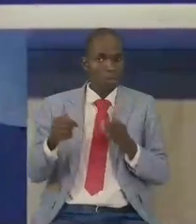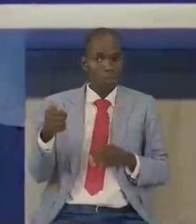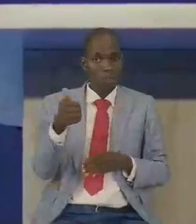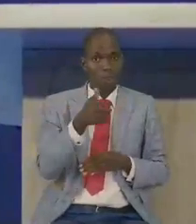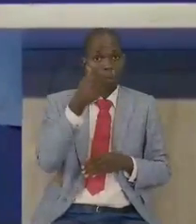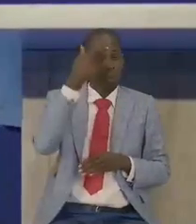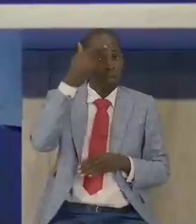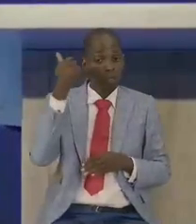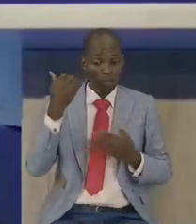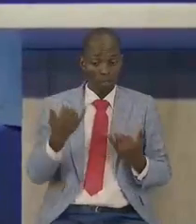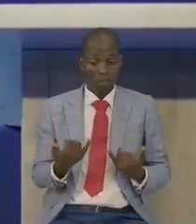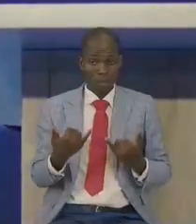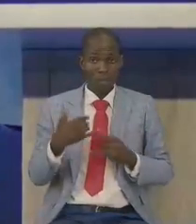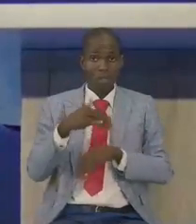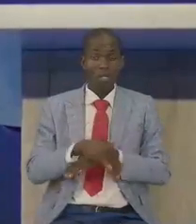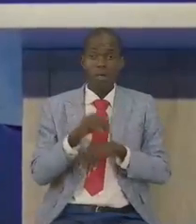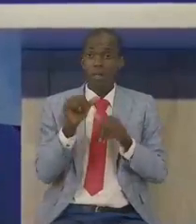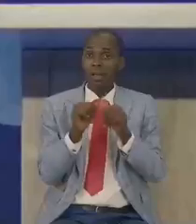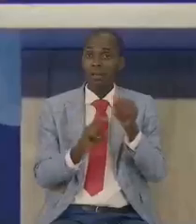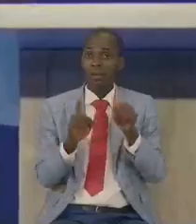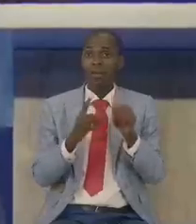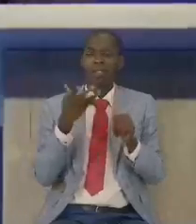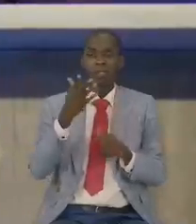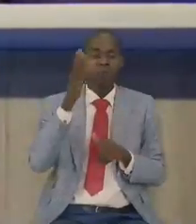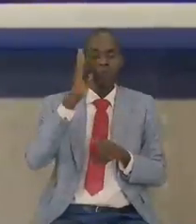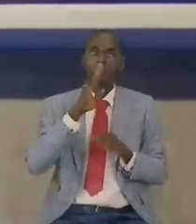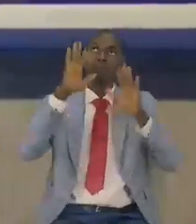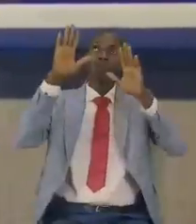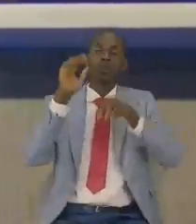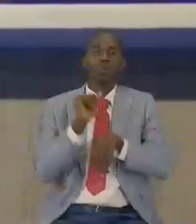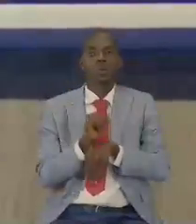vous devez vous examiner parce que ce soir, partout, il y aura miracle.